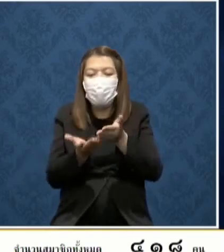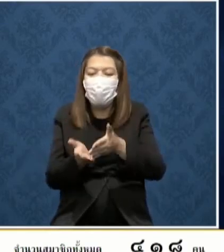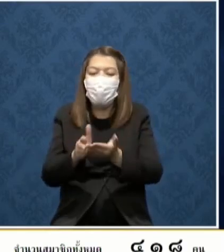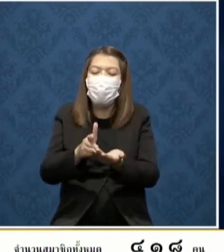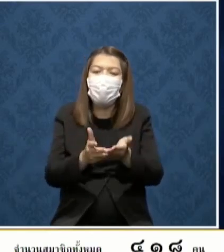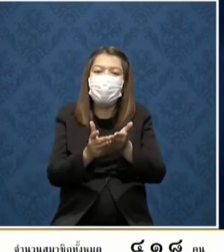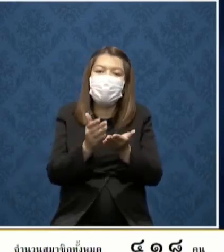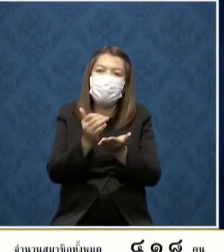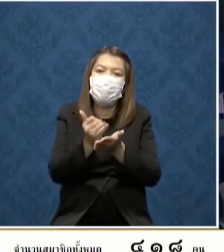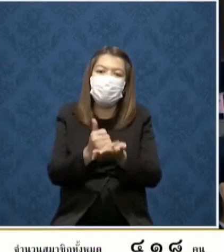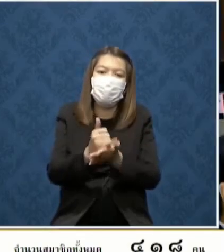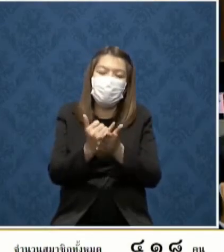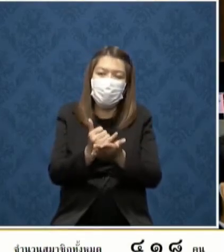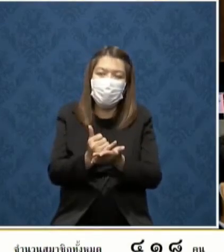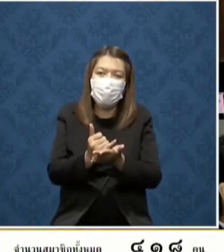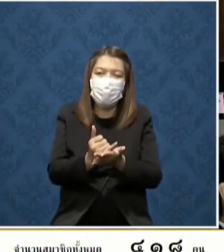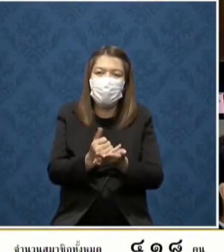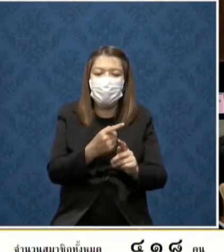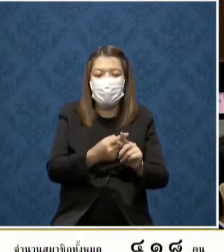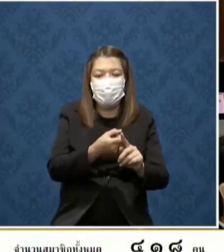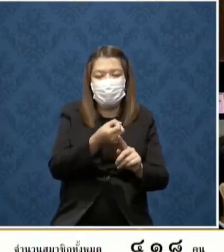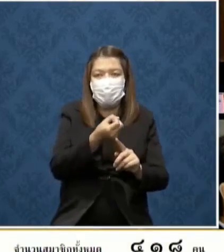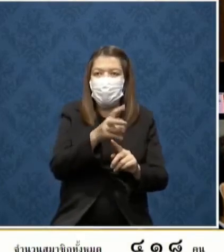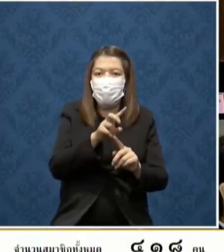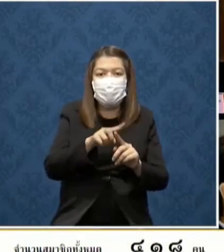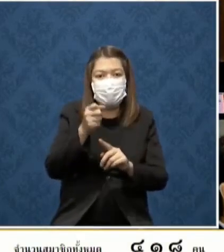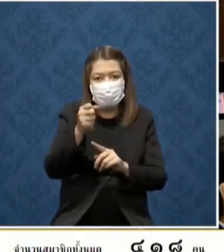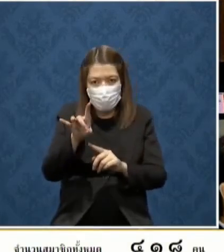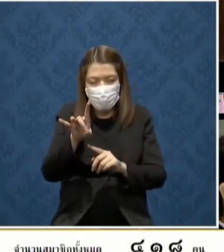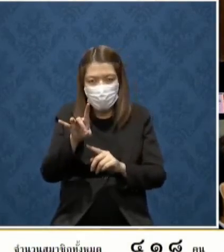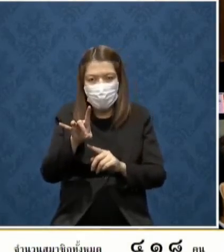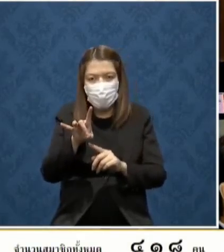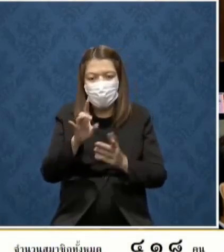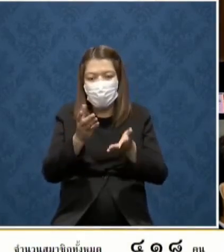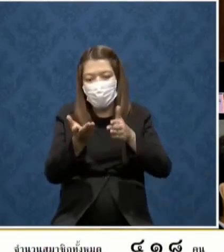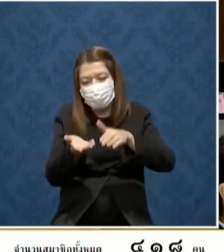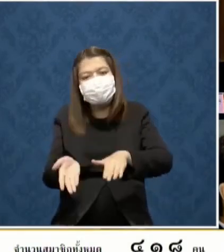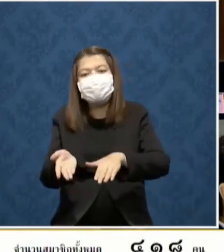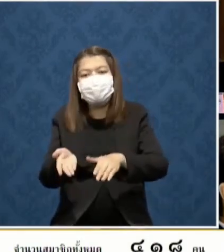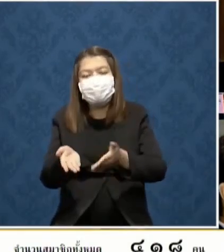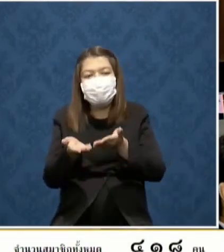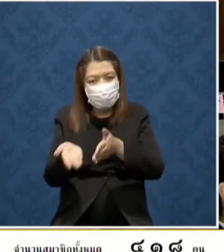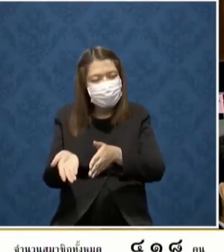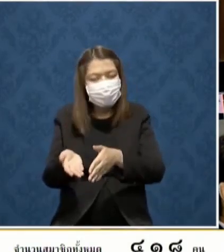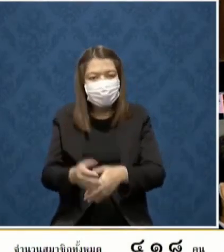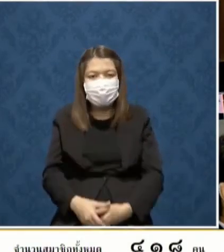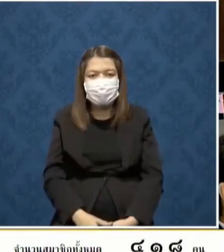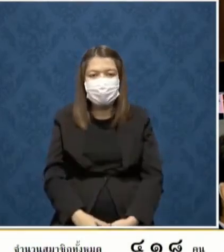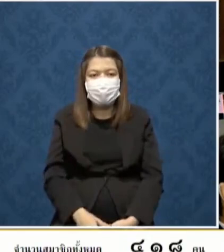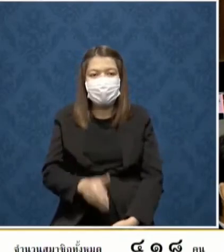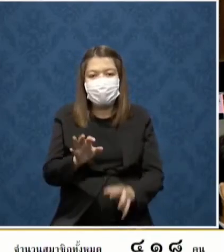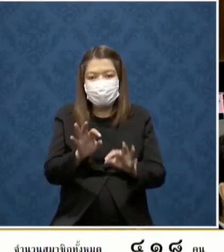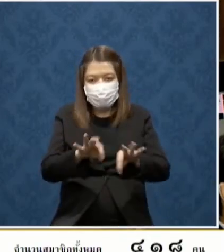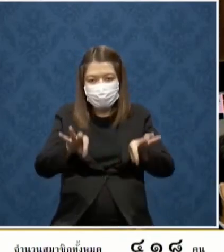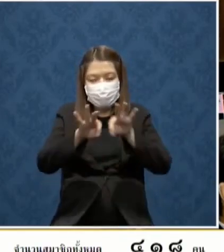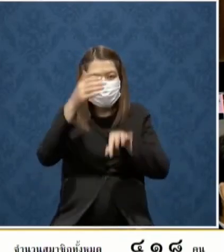บนเหลือหนะวันท 18 ทันวาคม มันรถลงใช่ไหมแตทสำคักธรคาร เราอยาอยลืมว่